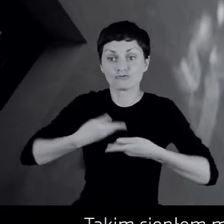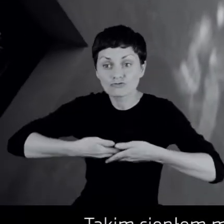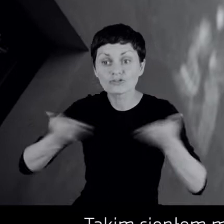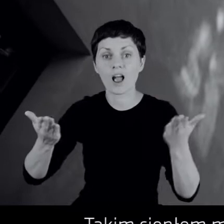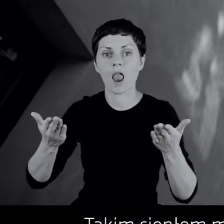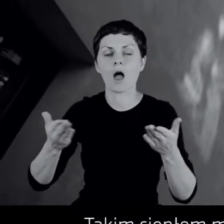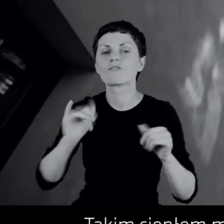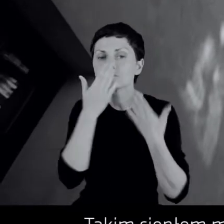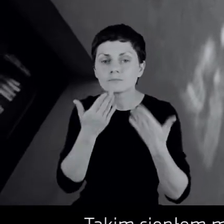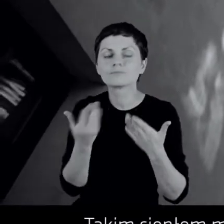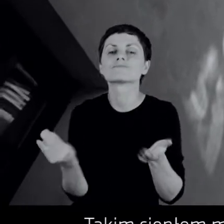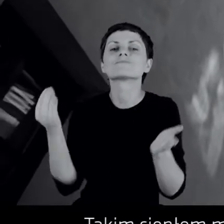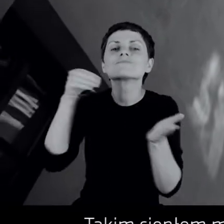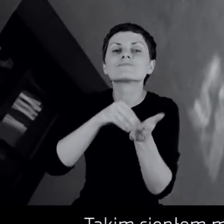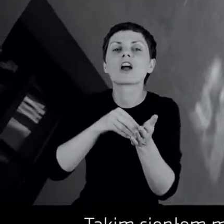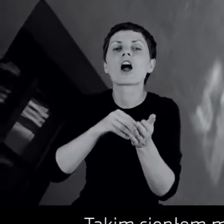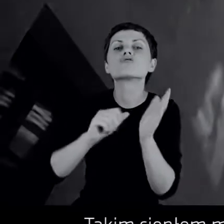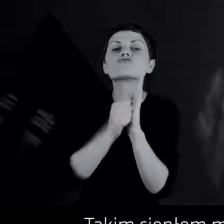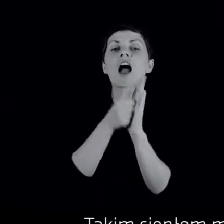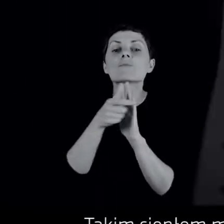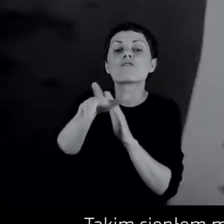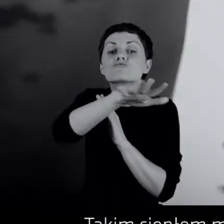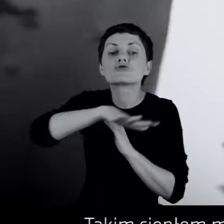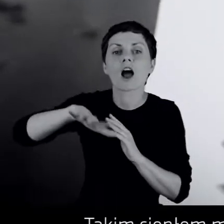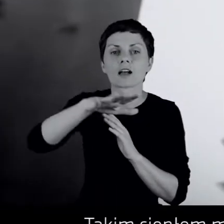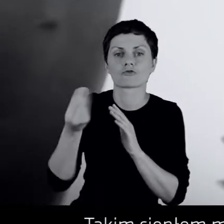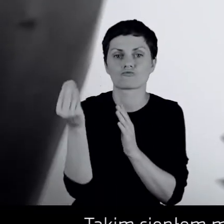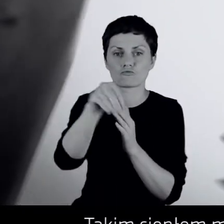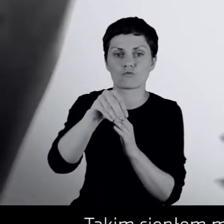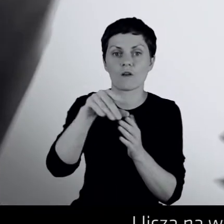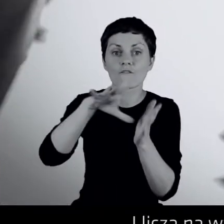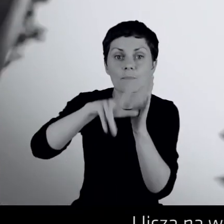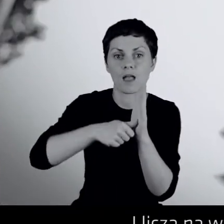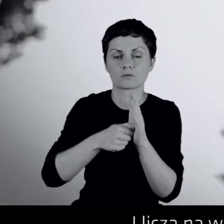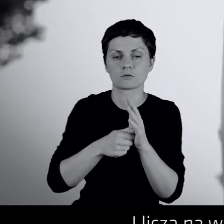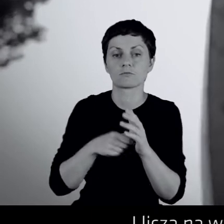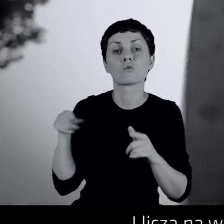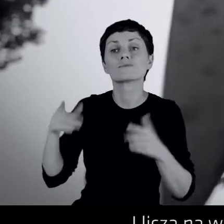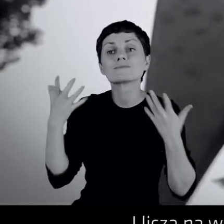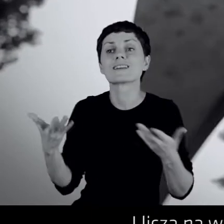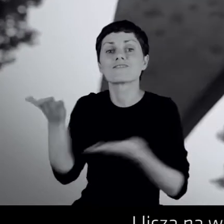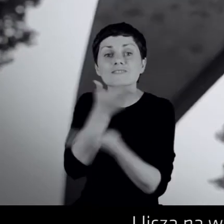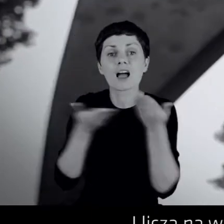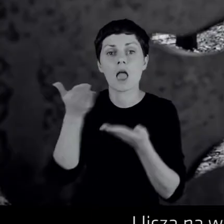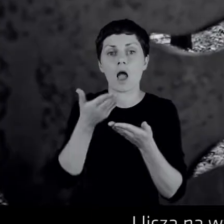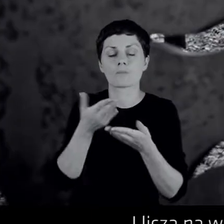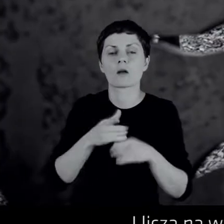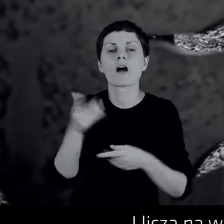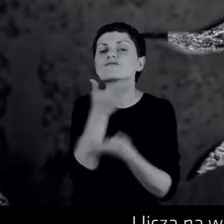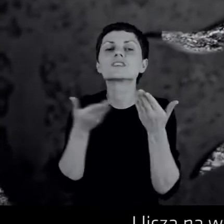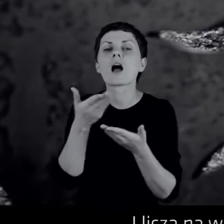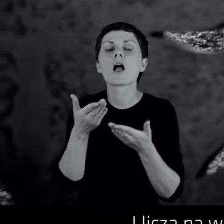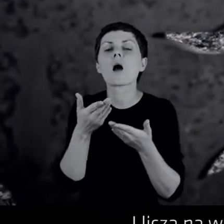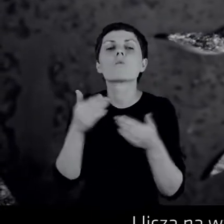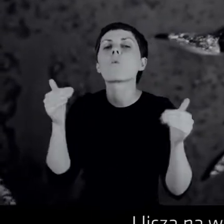artyści, stawiając pracę w przestrzeni publicznej, w mieście, i liczą na wzajemność. Tą wzajemność